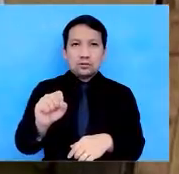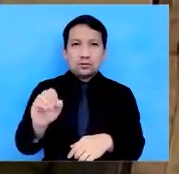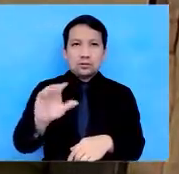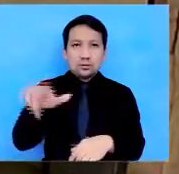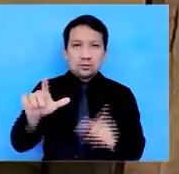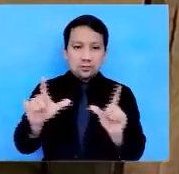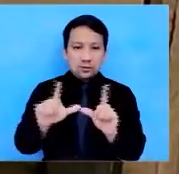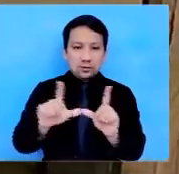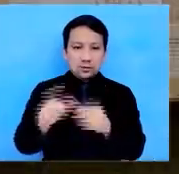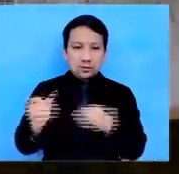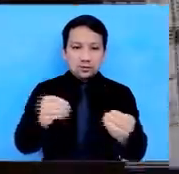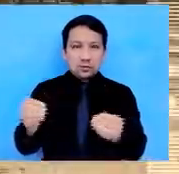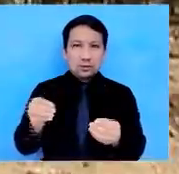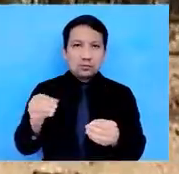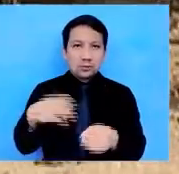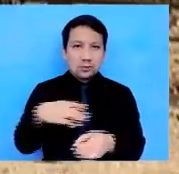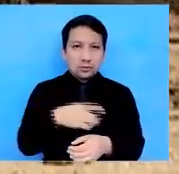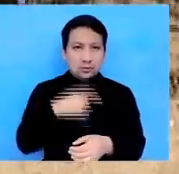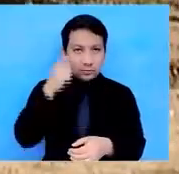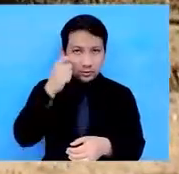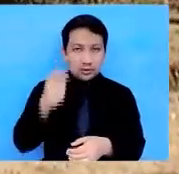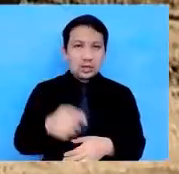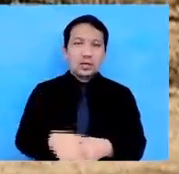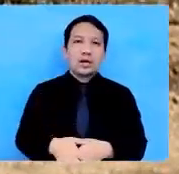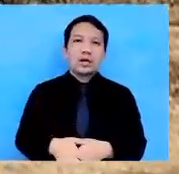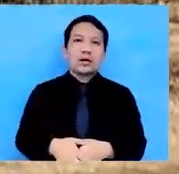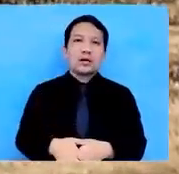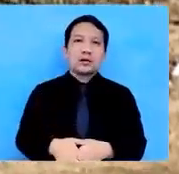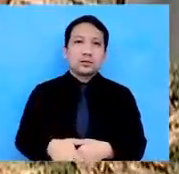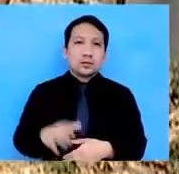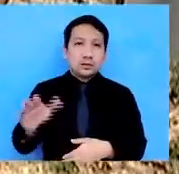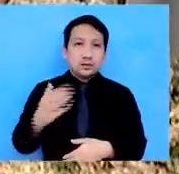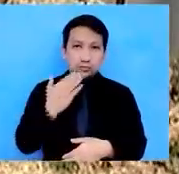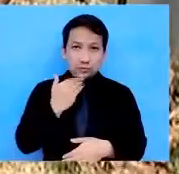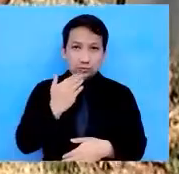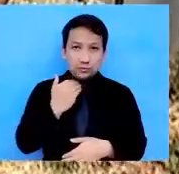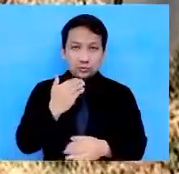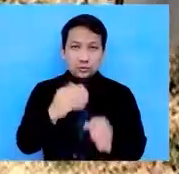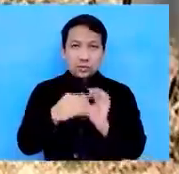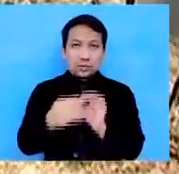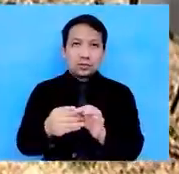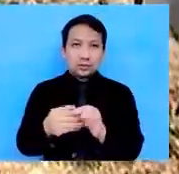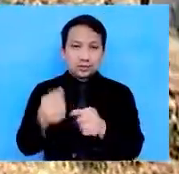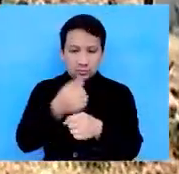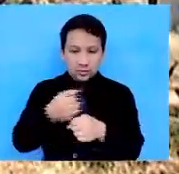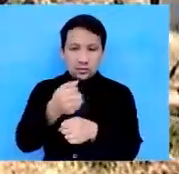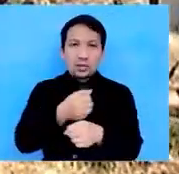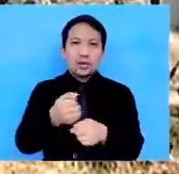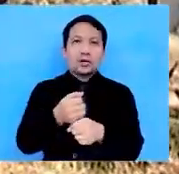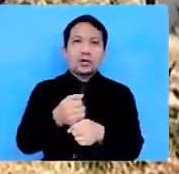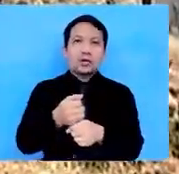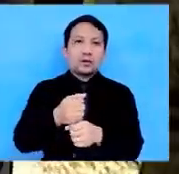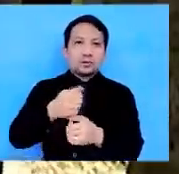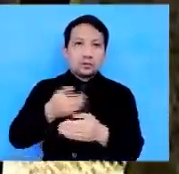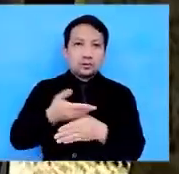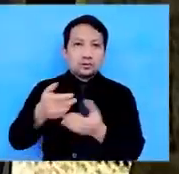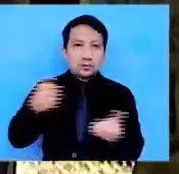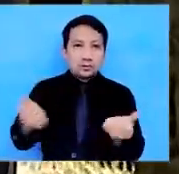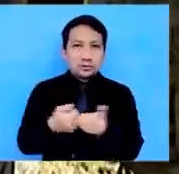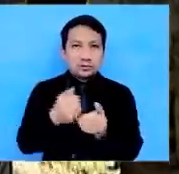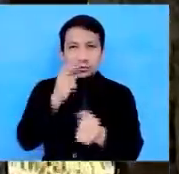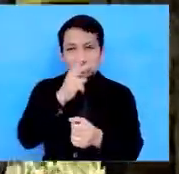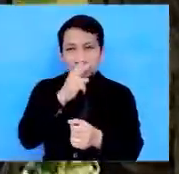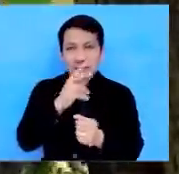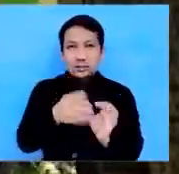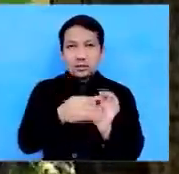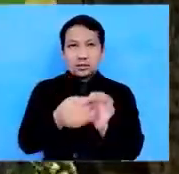license to operate ng mga Teves. Ang sugar mill sa Bayawan, na isa sa pinakamalaking supplier ng asukal sa Visayas,